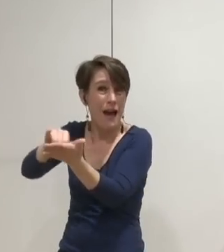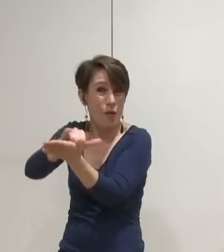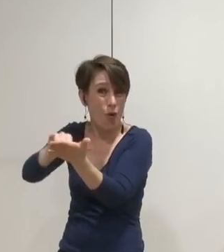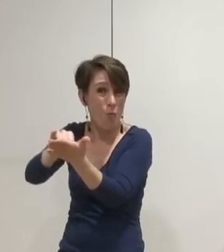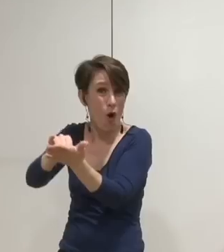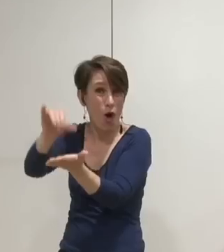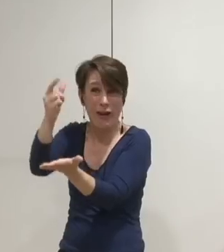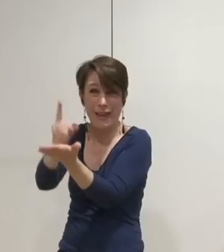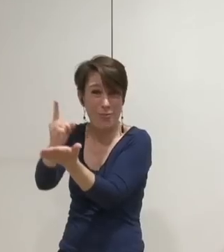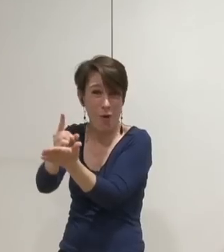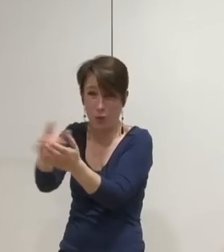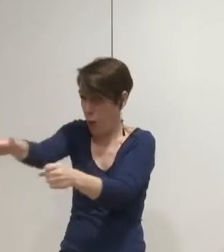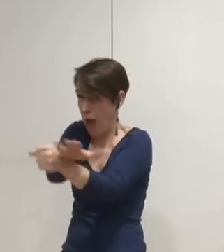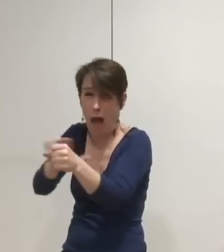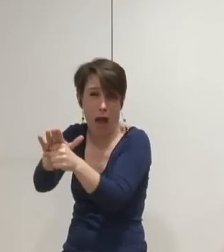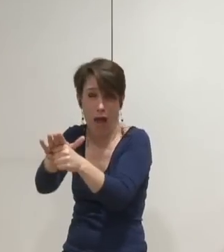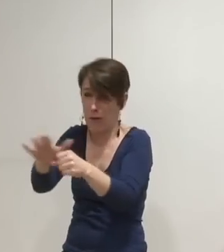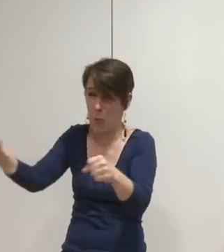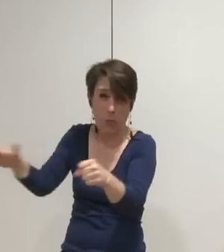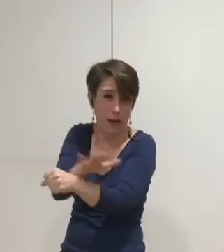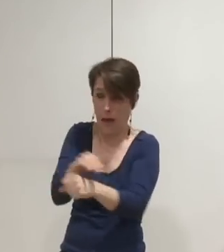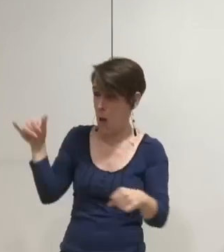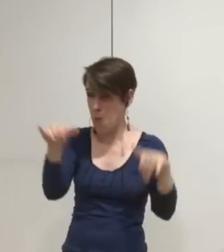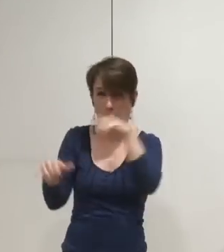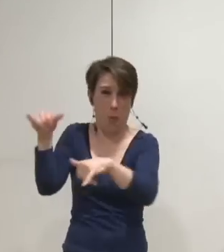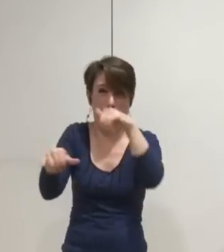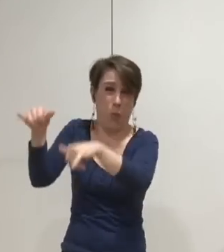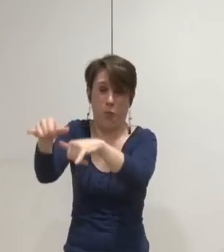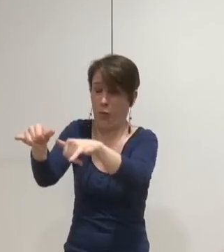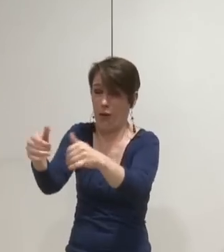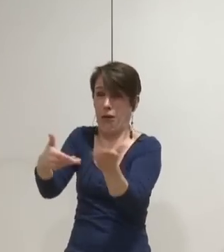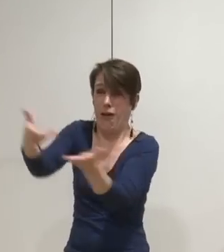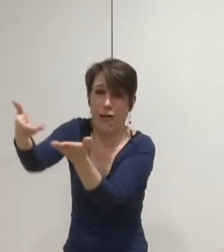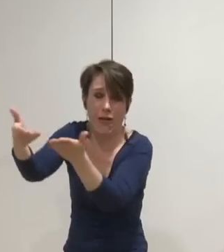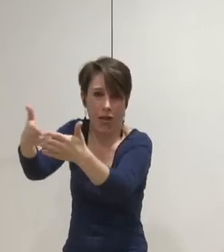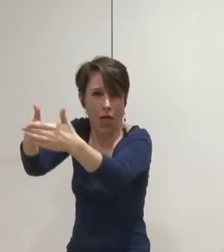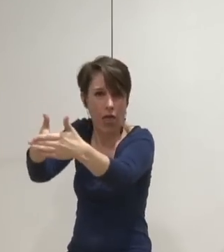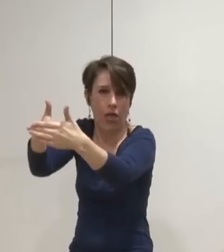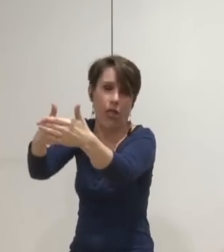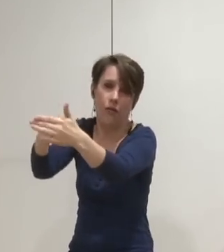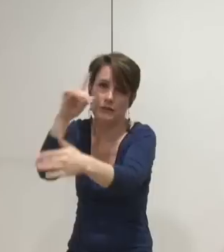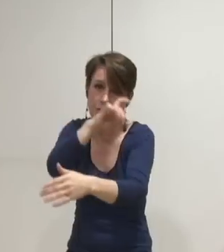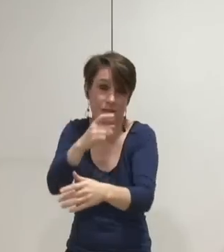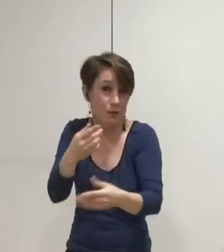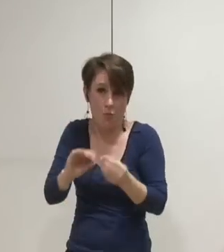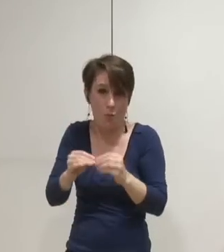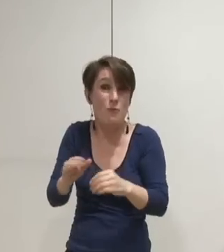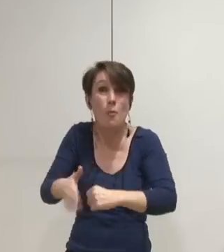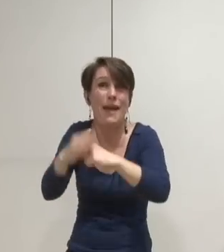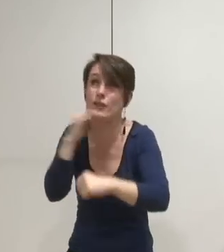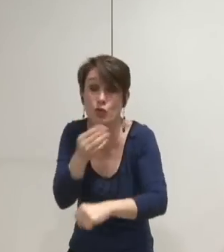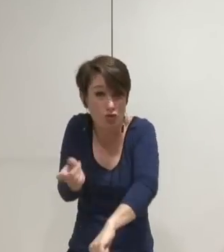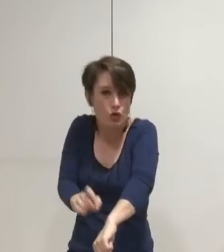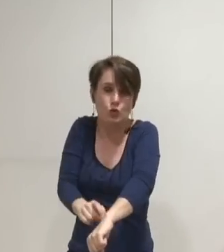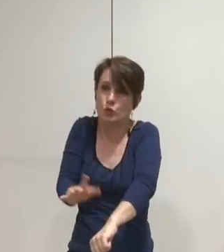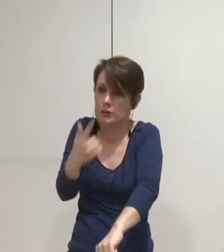qui est saturé et contenu des structures de l'État népalé et de la situation malheureusement l'aide d'urgence immédiate ne sert pas à grand-chose